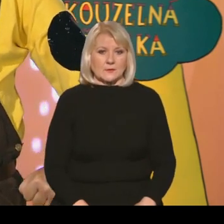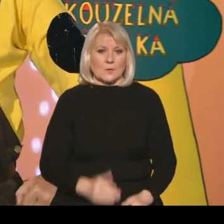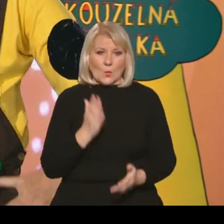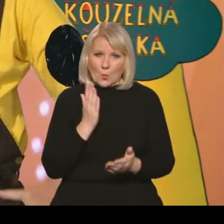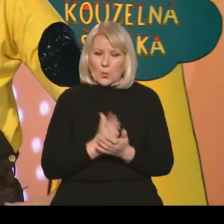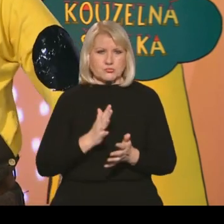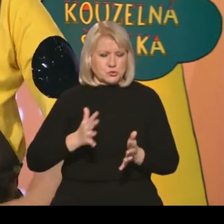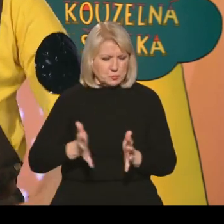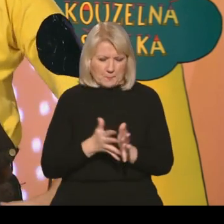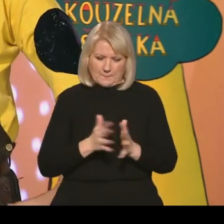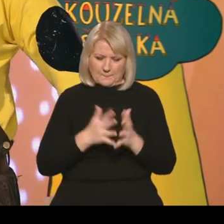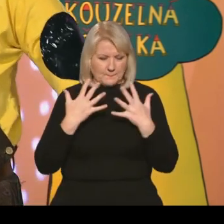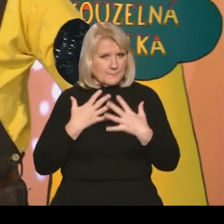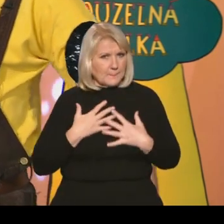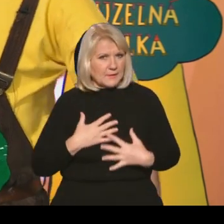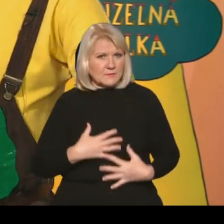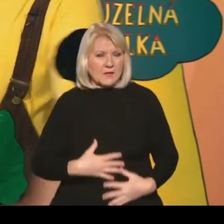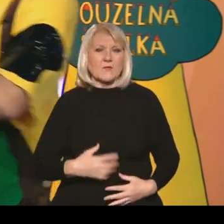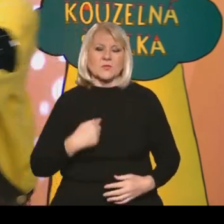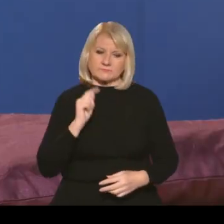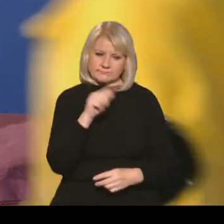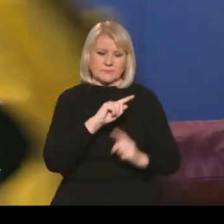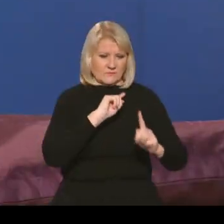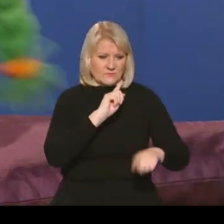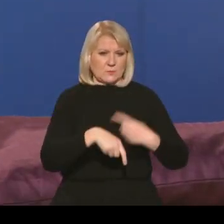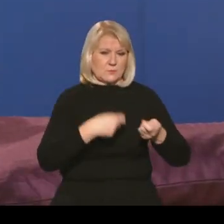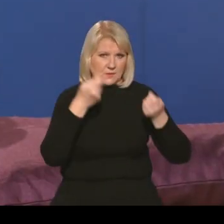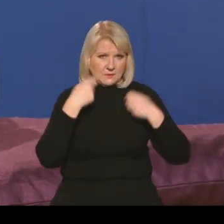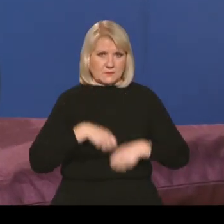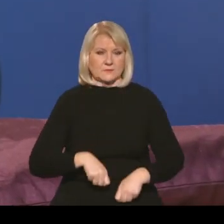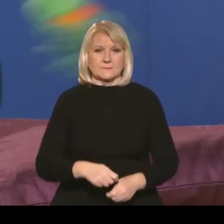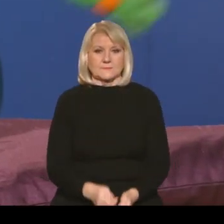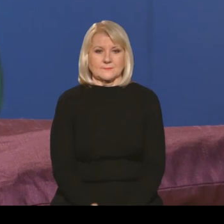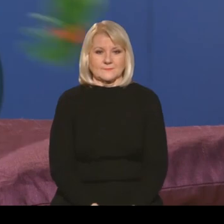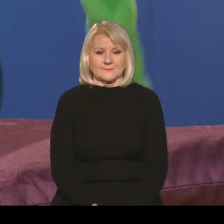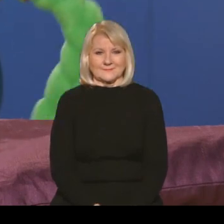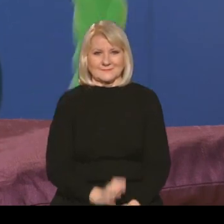jsem špinavý a jdu se převléknout.